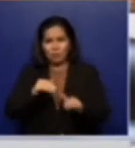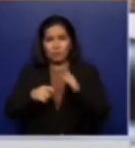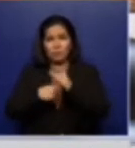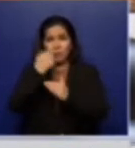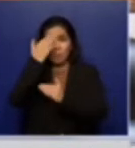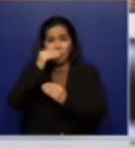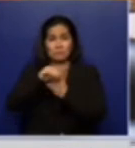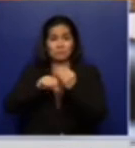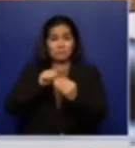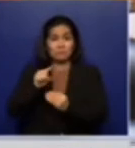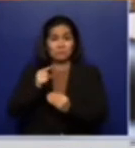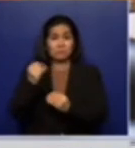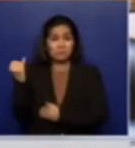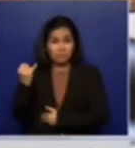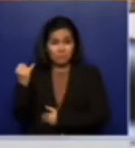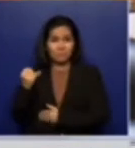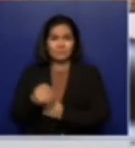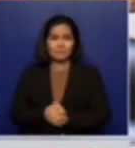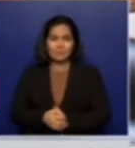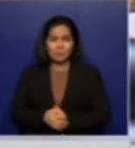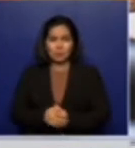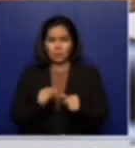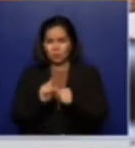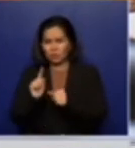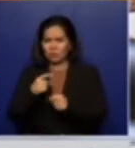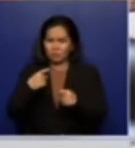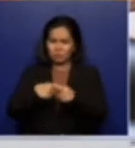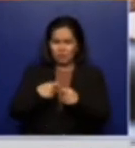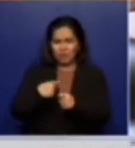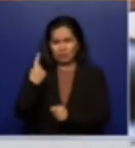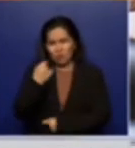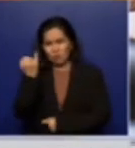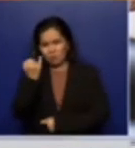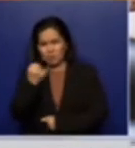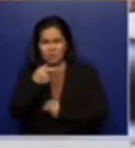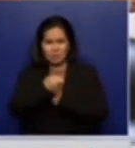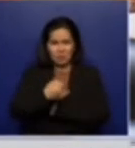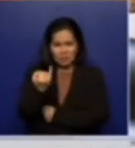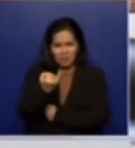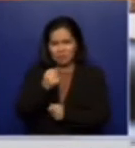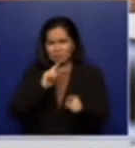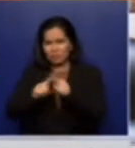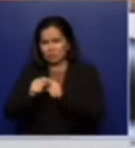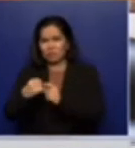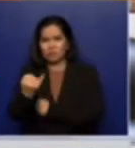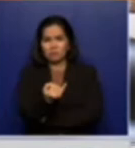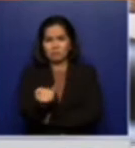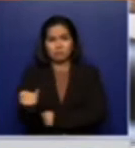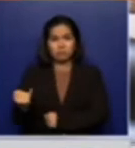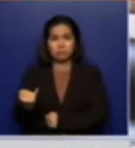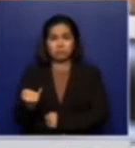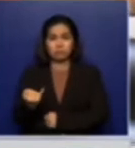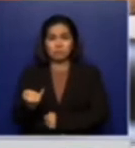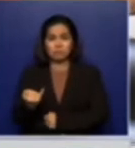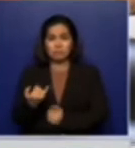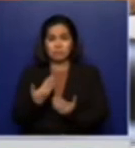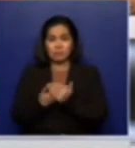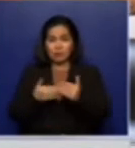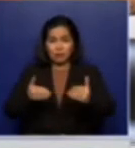เศรษฐกิจมันแบบนี้อยู่ตรงไหนก็ไม่ดีท่องเที่ยวก็ไม่ดีเกษตรไม่ดีทุกอย่างไม่ดีแล้วจะคาดการแบบ